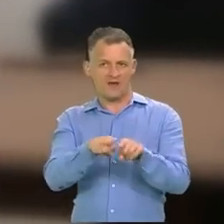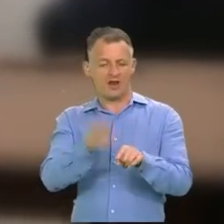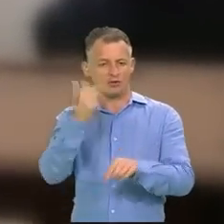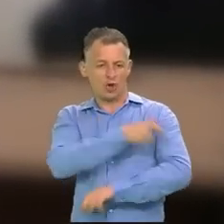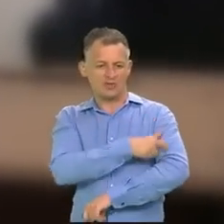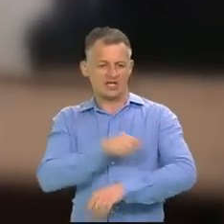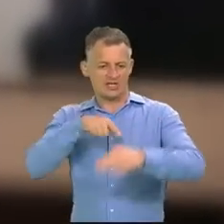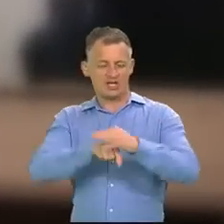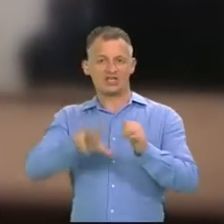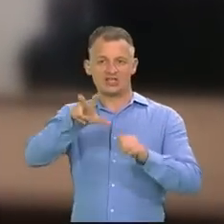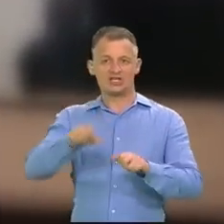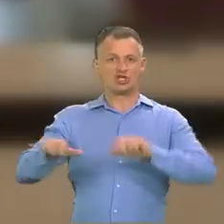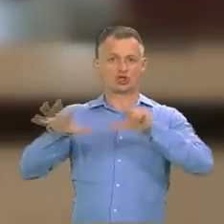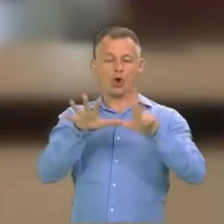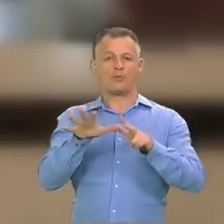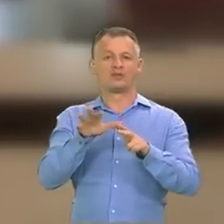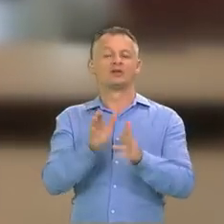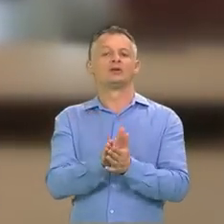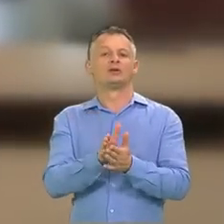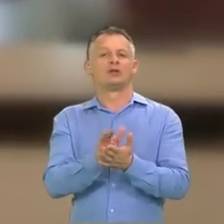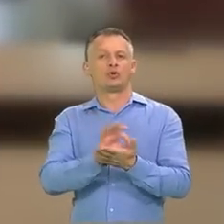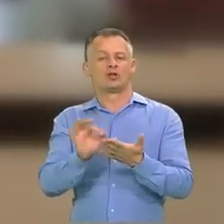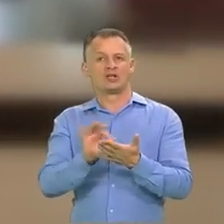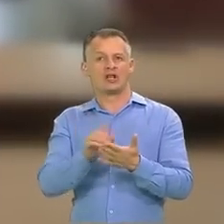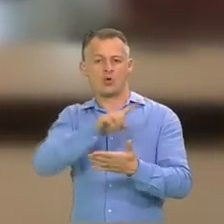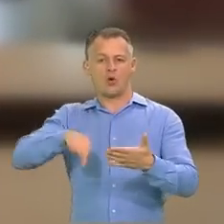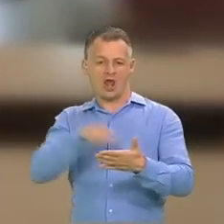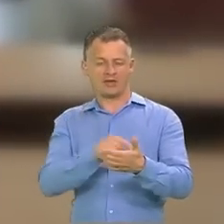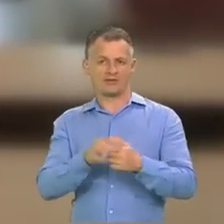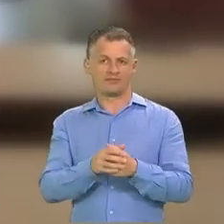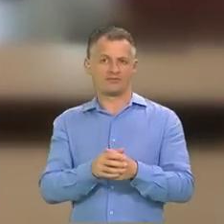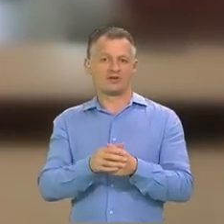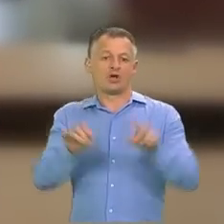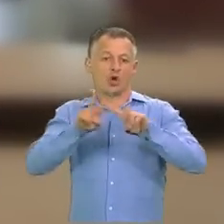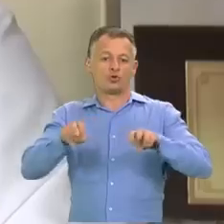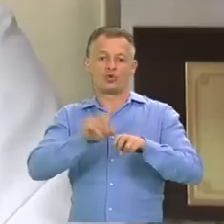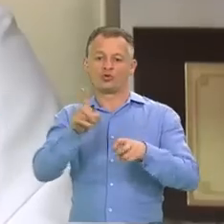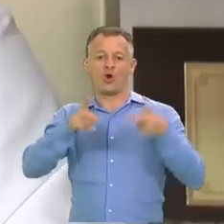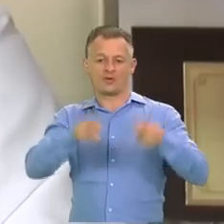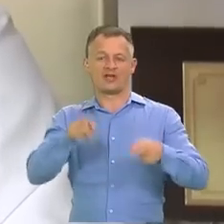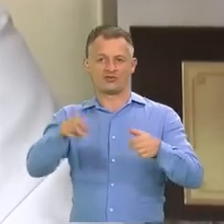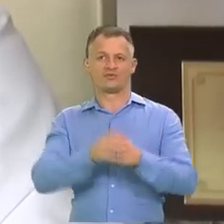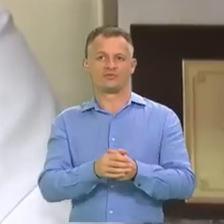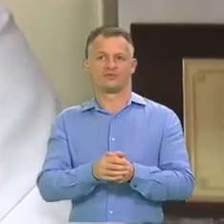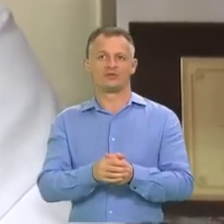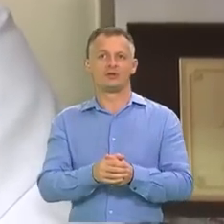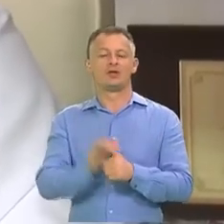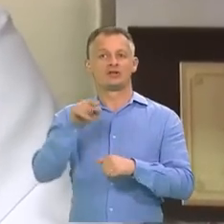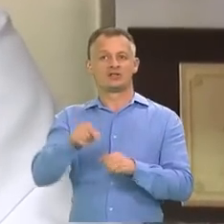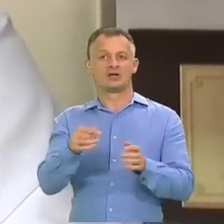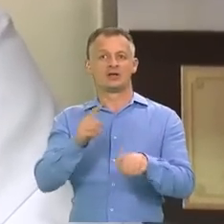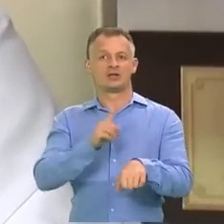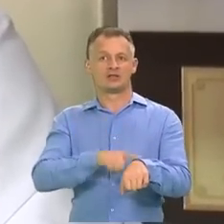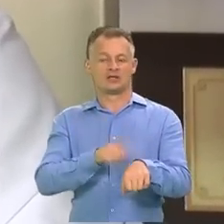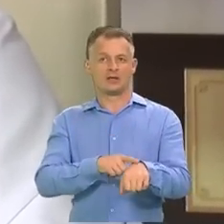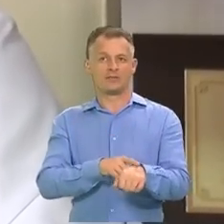de lucrări au fost anulate, iar candidații au fost respinși. Ancheta nu s-a oprit aici. De-a lungul timpului, în această perioadă,